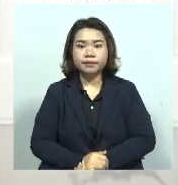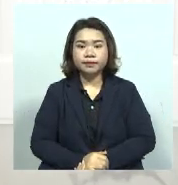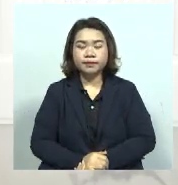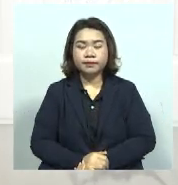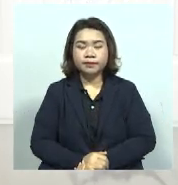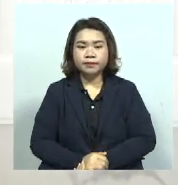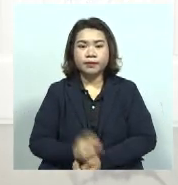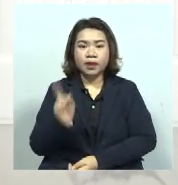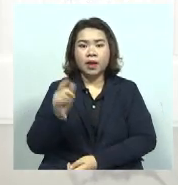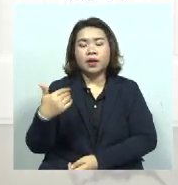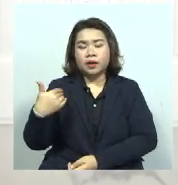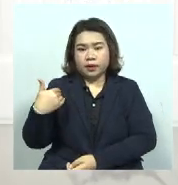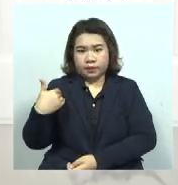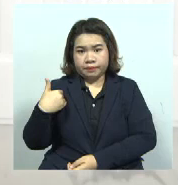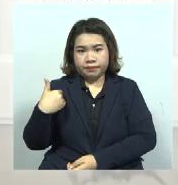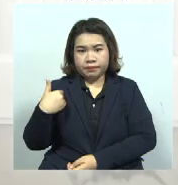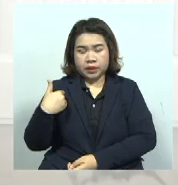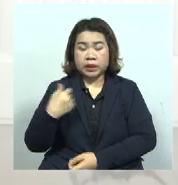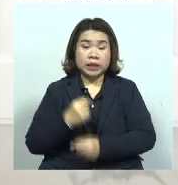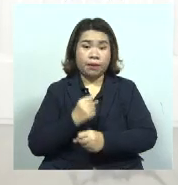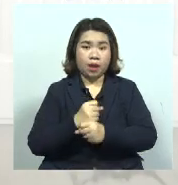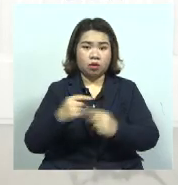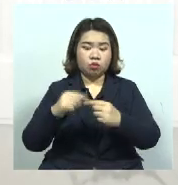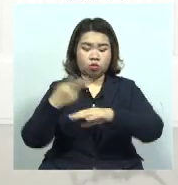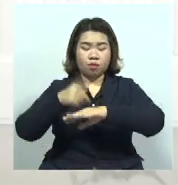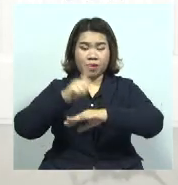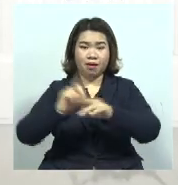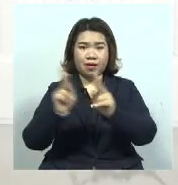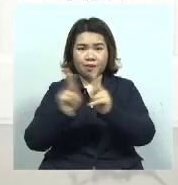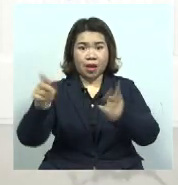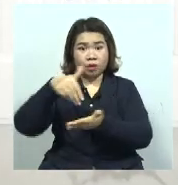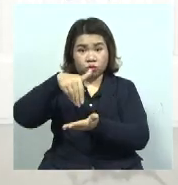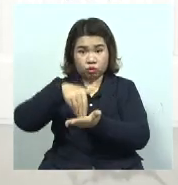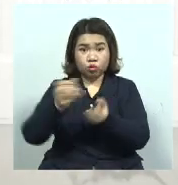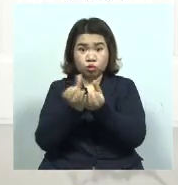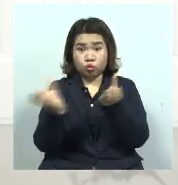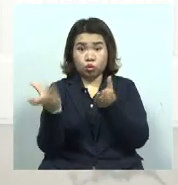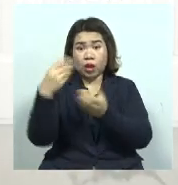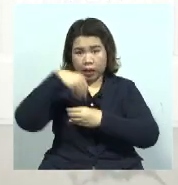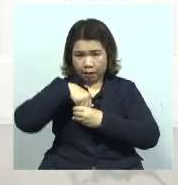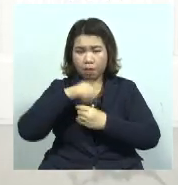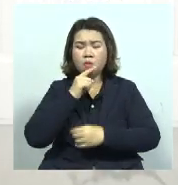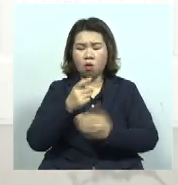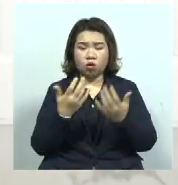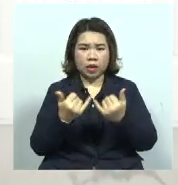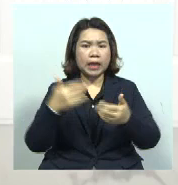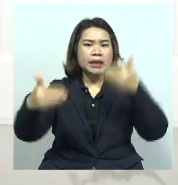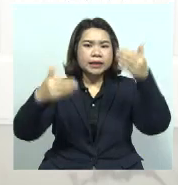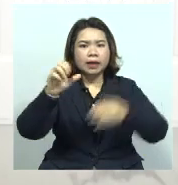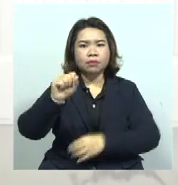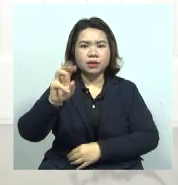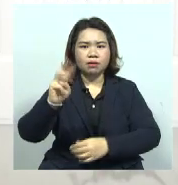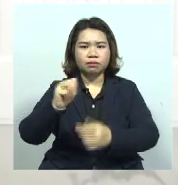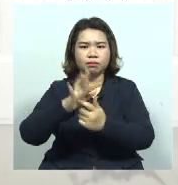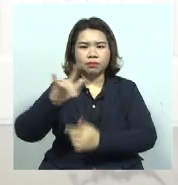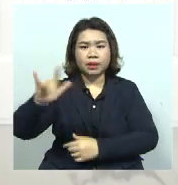นอกจากนี้นะครับทางด้านของคุณอดิศักดิ์พานุพงศ์ในฐานะของประธานกรรมการศูนย์คุณธรรมก็ระบุนะครับว่างานสัมมนาคุณธรรมแห่งชาติจะ